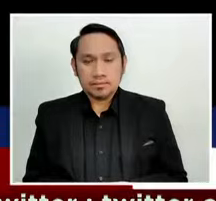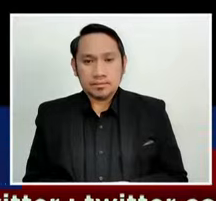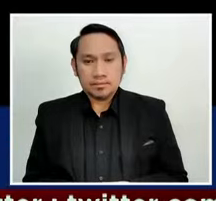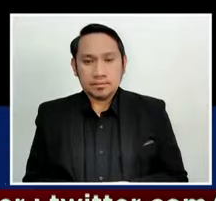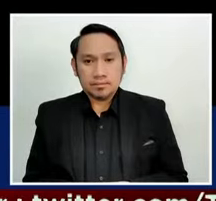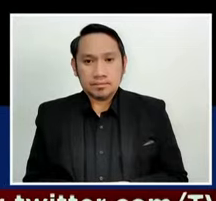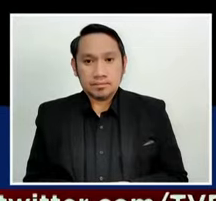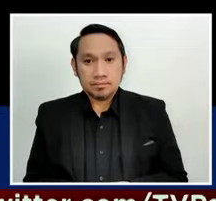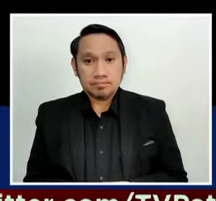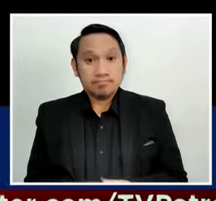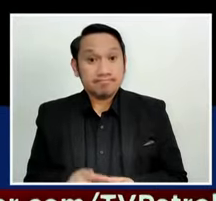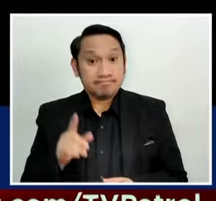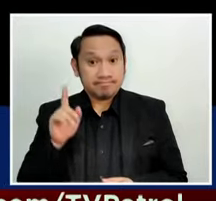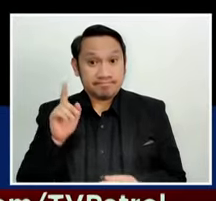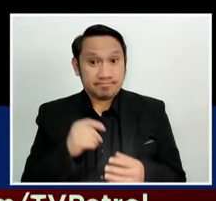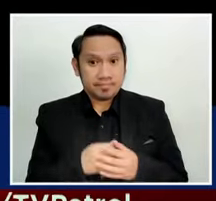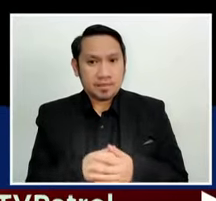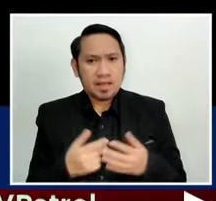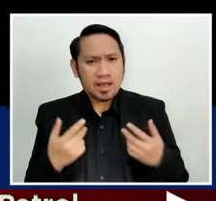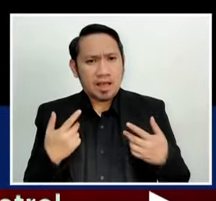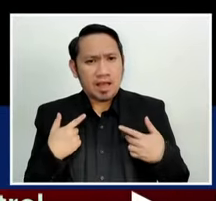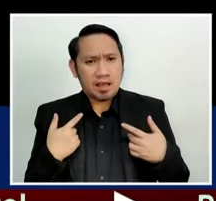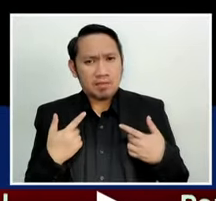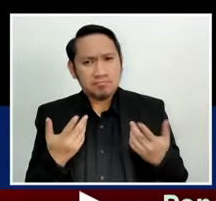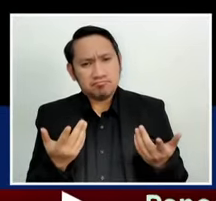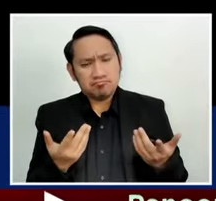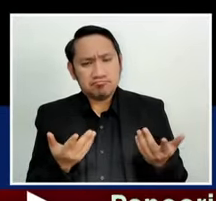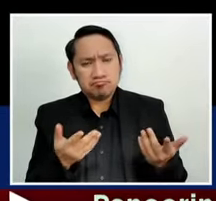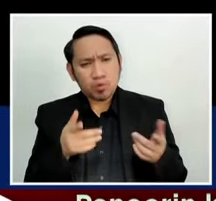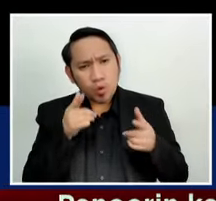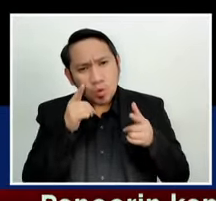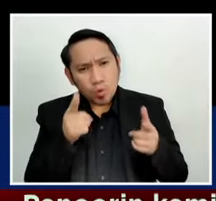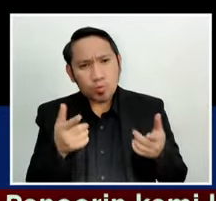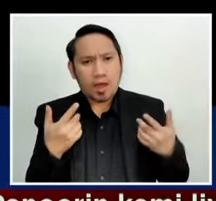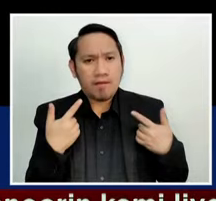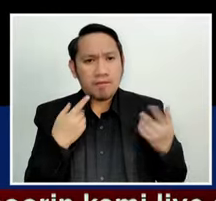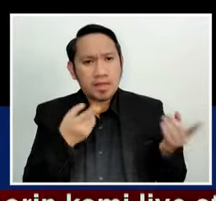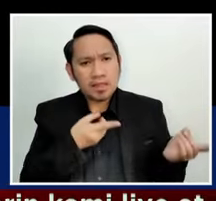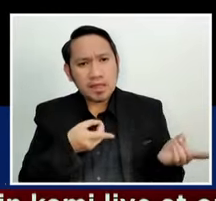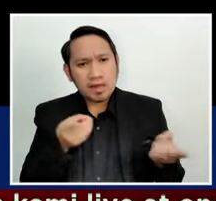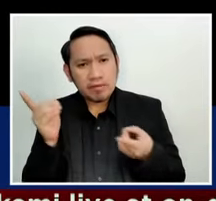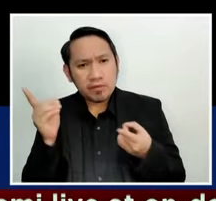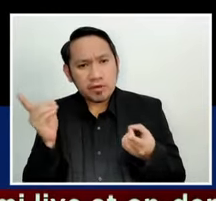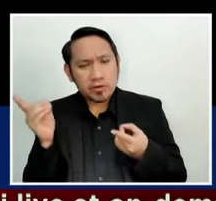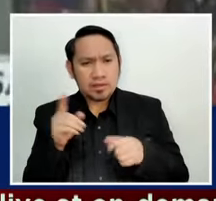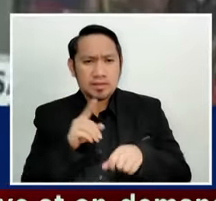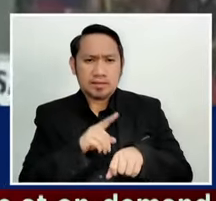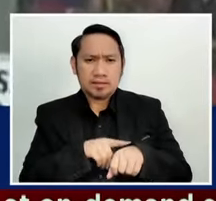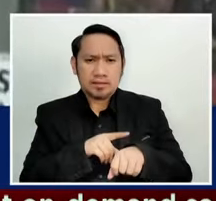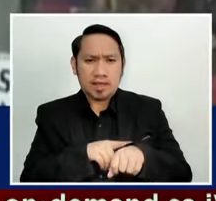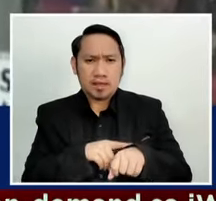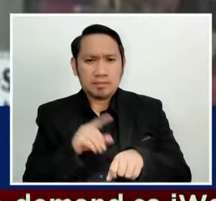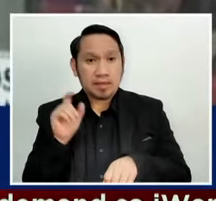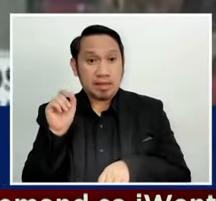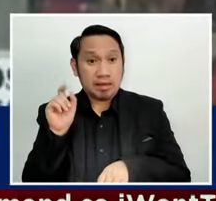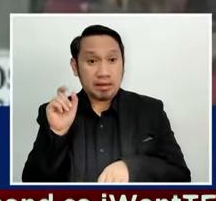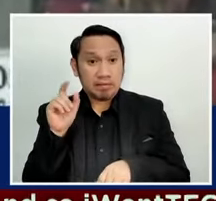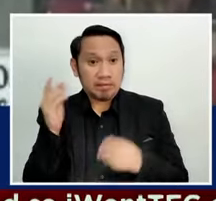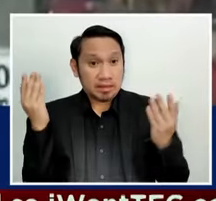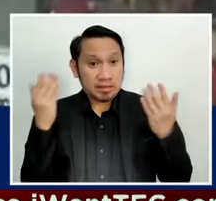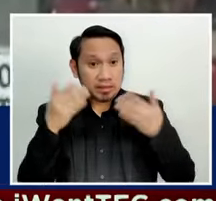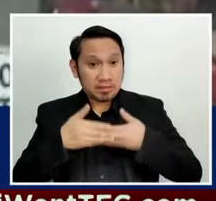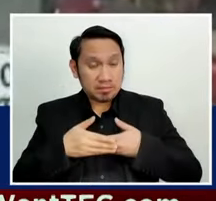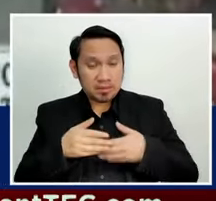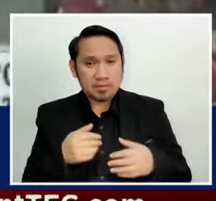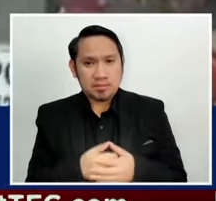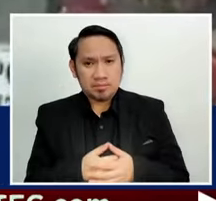Dumaan ang rider na ito na animay maide-deliver na kahon sa barangay 108 noong ika-6 na Abril bandang alas 11 ng gabi. Ayon sa imbestigasyon ng Manila